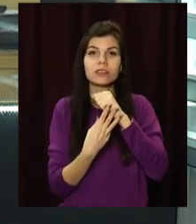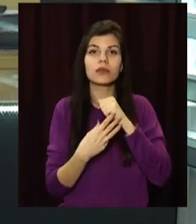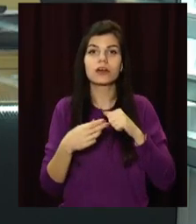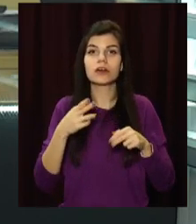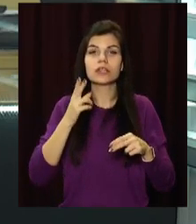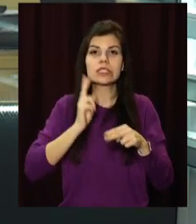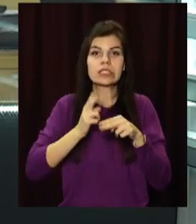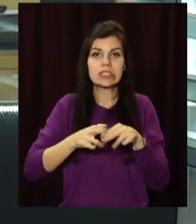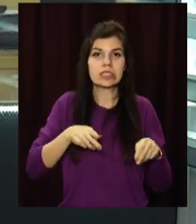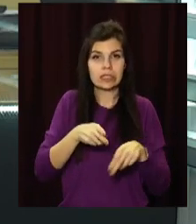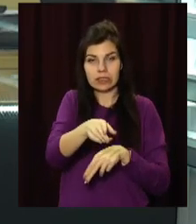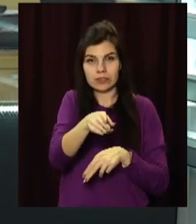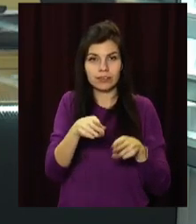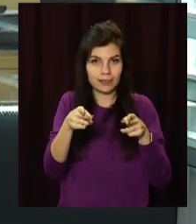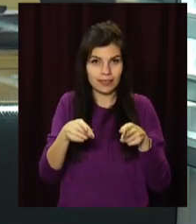телеканал «Відкритий».